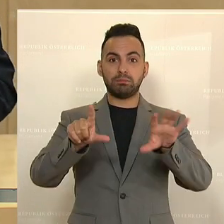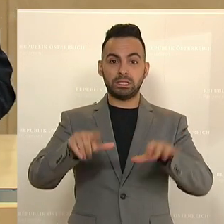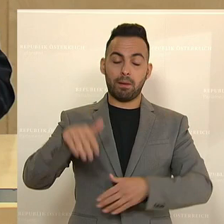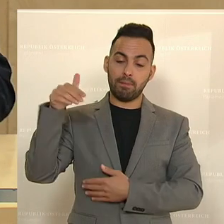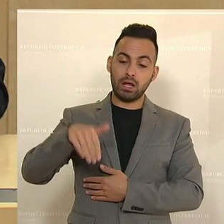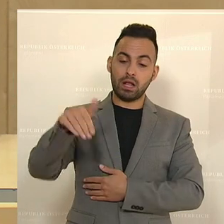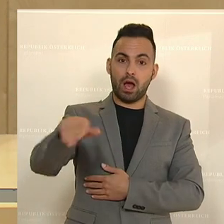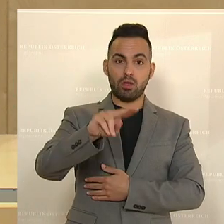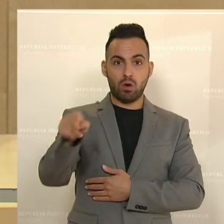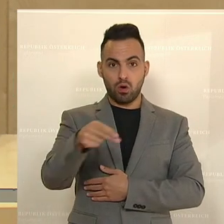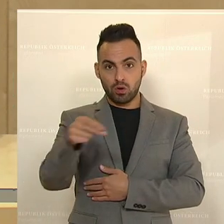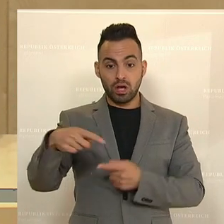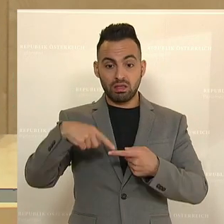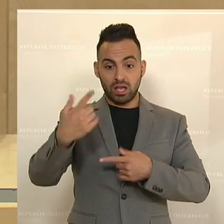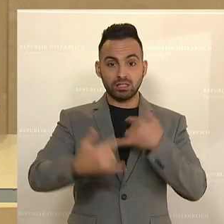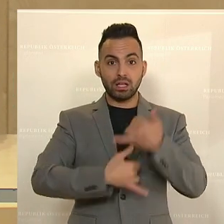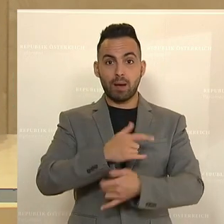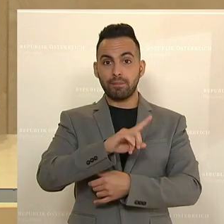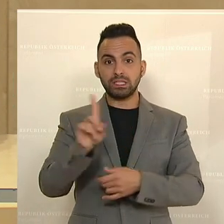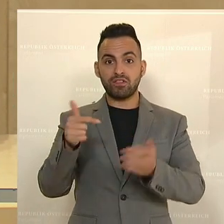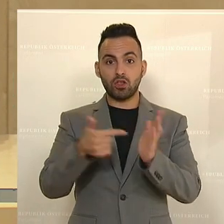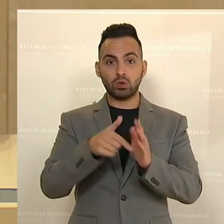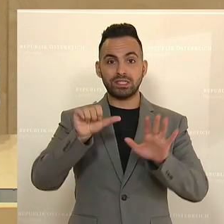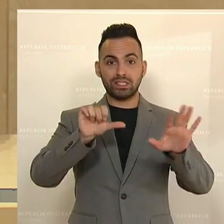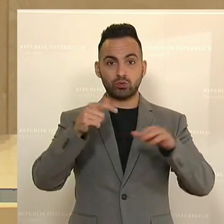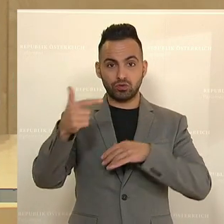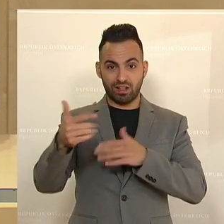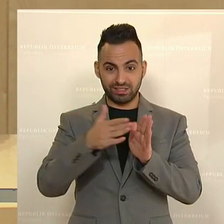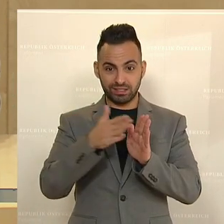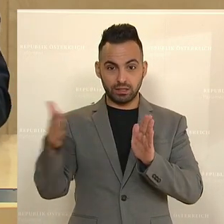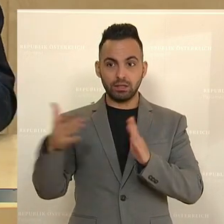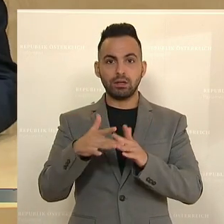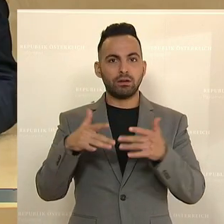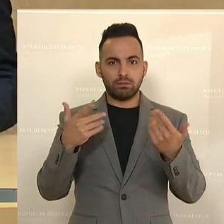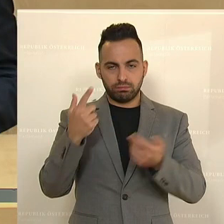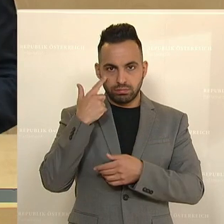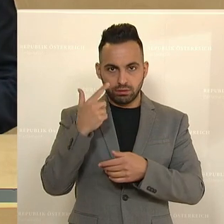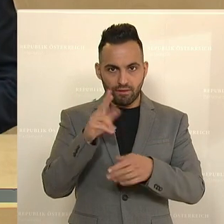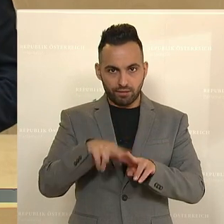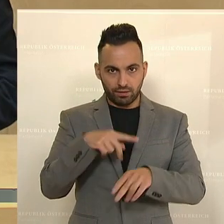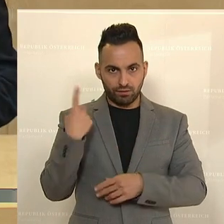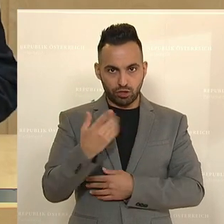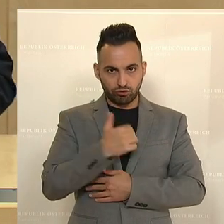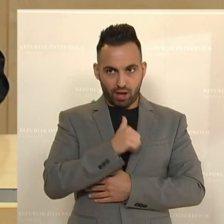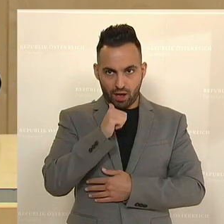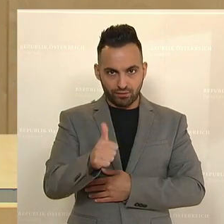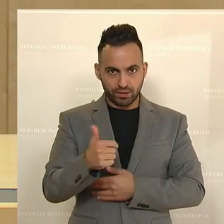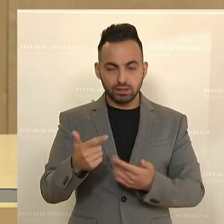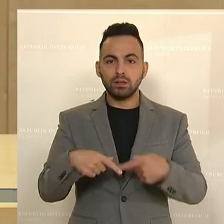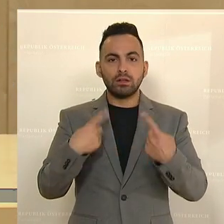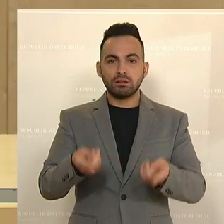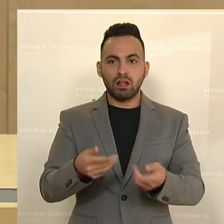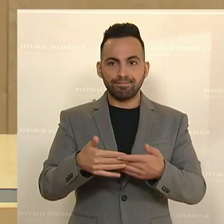und in den nächsten Jahren bis 2026 aus diesen Abgängen nicht herauskommen werden, dann kann das